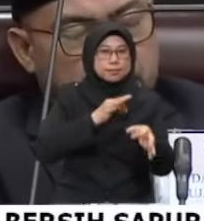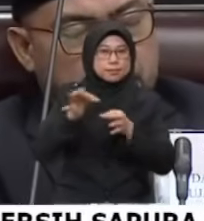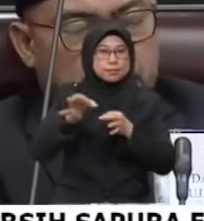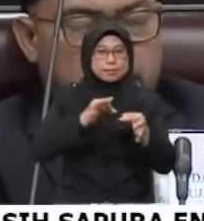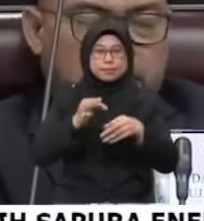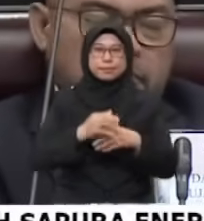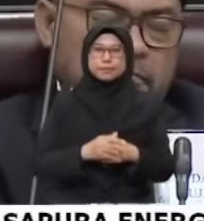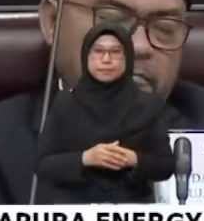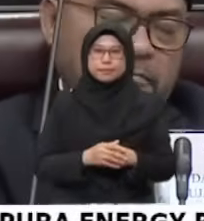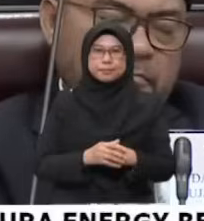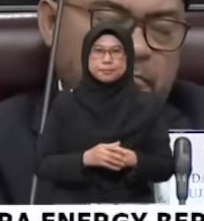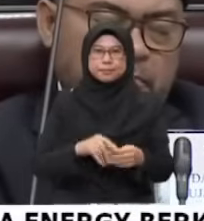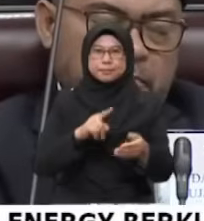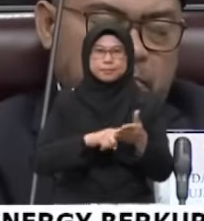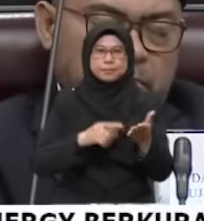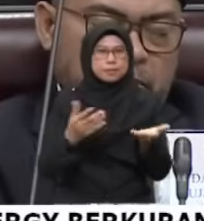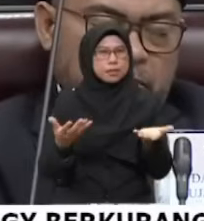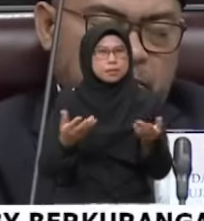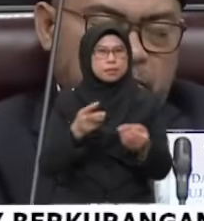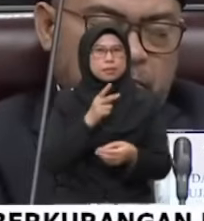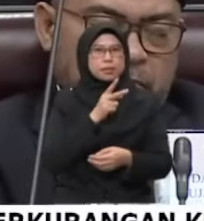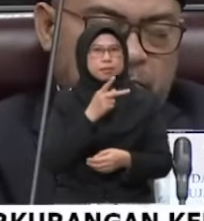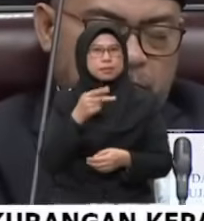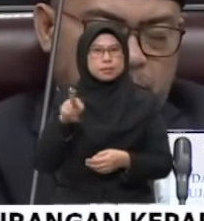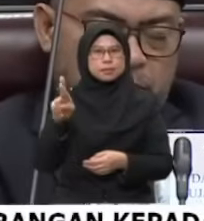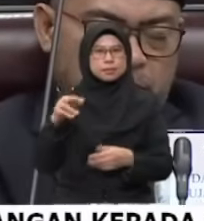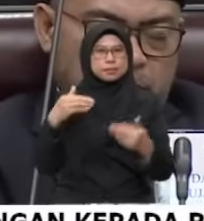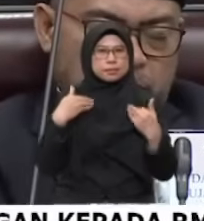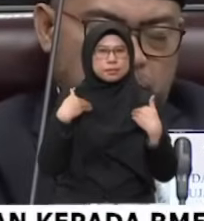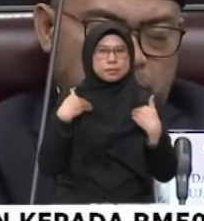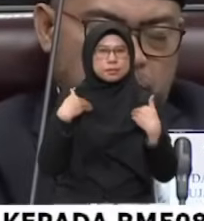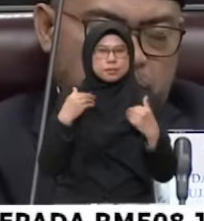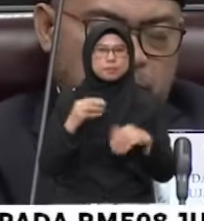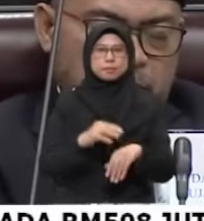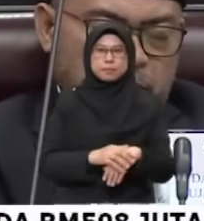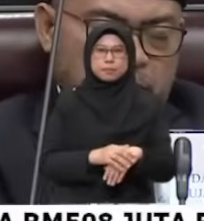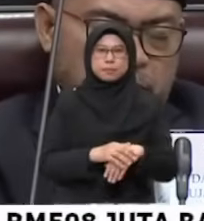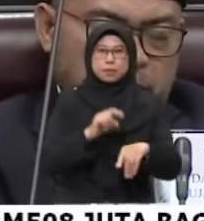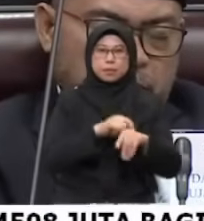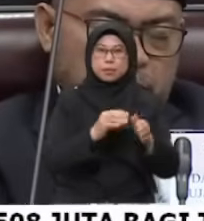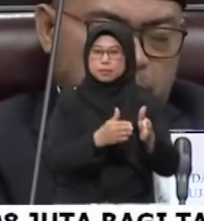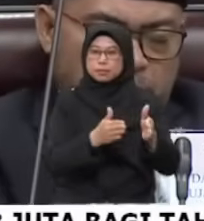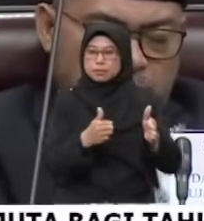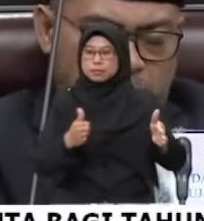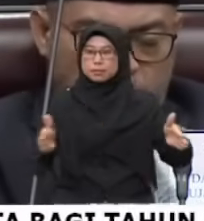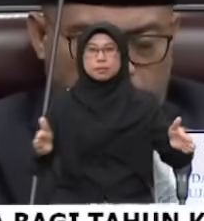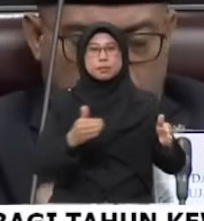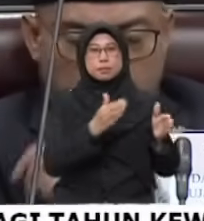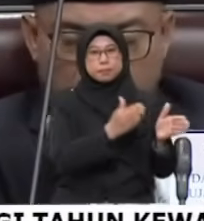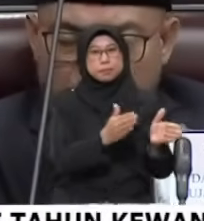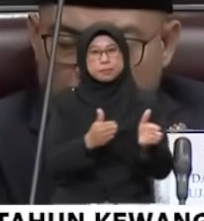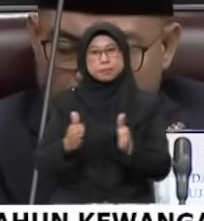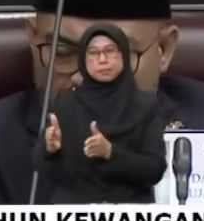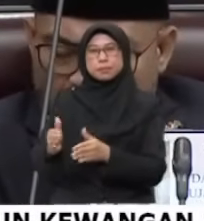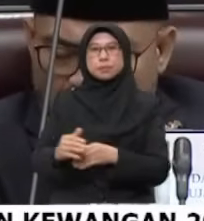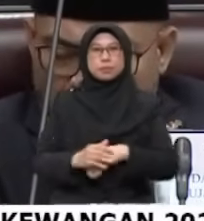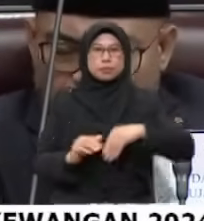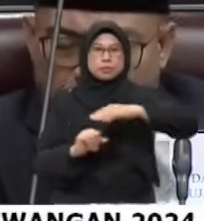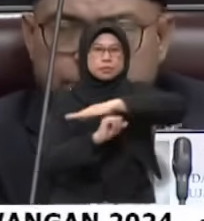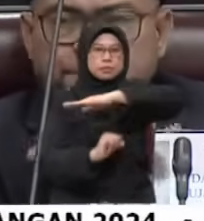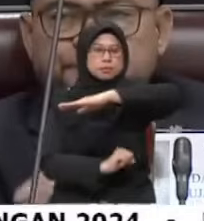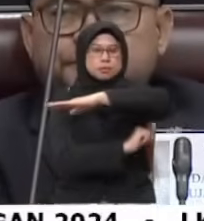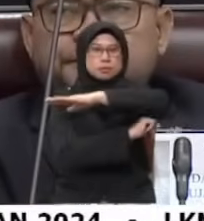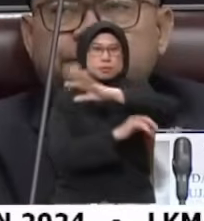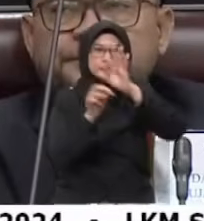tadi Apakah pihak Kementerian mempunyai rancangan jangka panjang yang bersifat reformasi terhadap infrastruktur